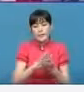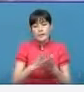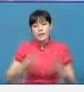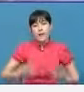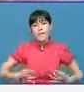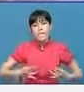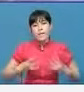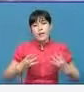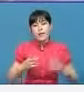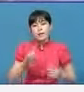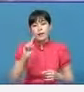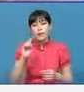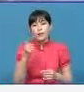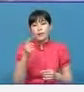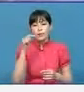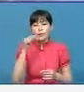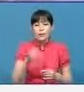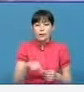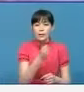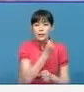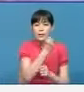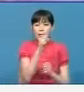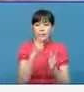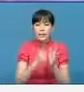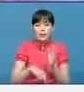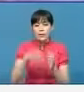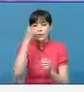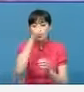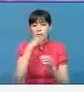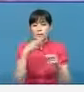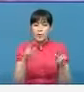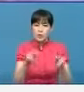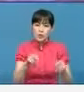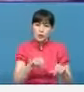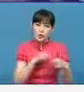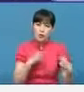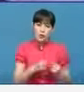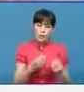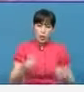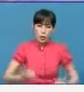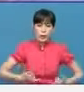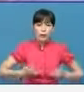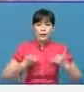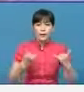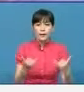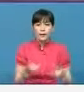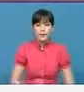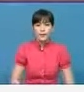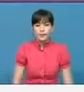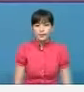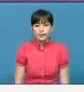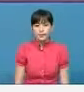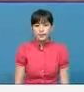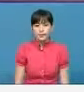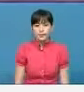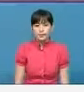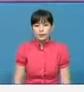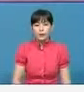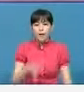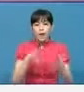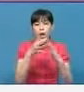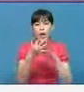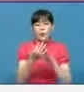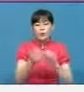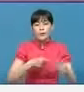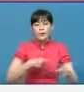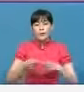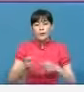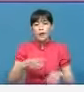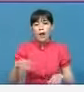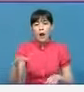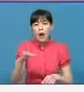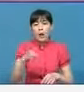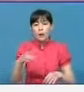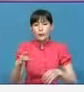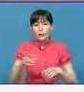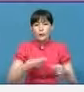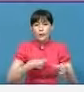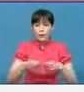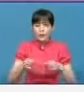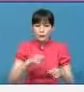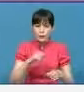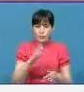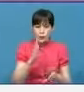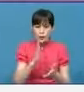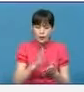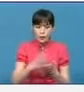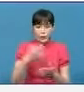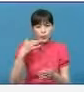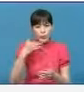biri. Yılgı Zengis'in 70 yıldır ve sizin yürekten kutluğa rısat edinizdir. Ağıldın akımsızlığı, ağıldanın akımsızlığı olup, onun